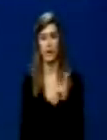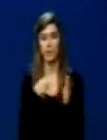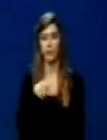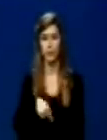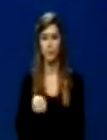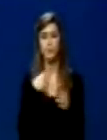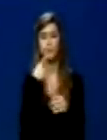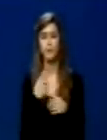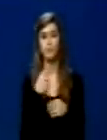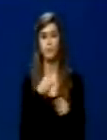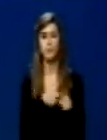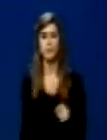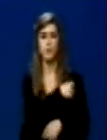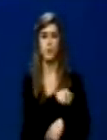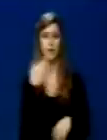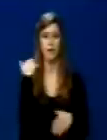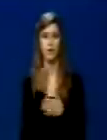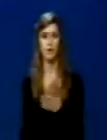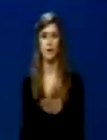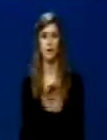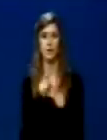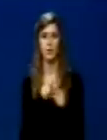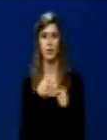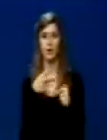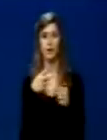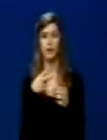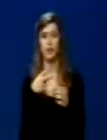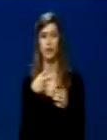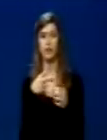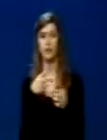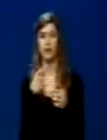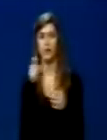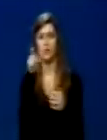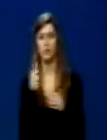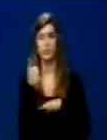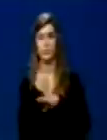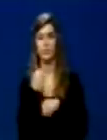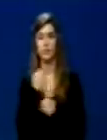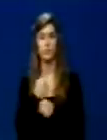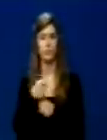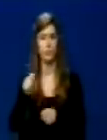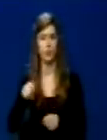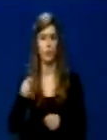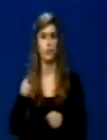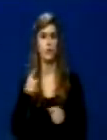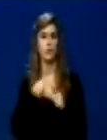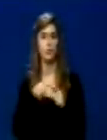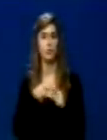edhe po flasim për vitin kur AKP-ja e ka humbur kryesuesin e vet. Pra kryesuesin e bordit, i cili